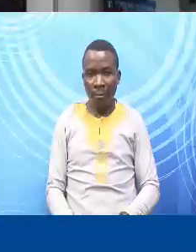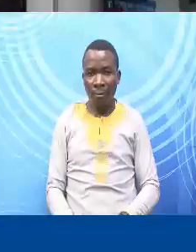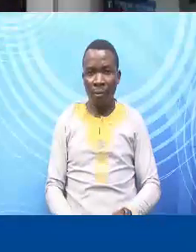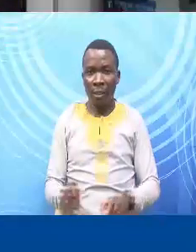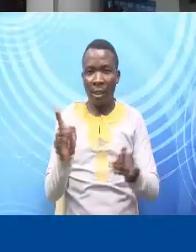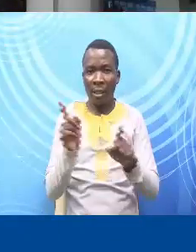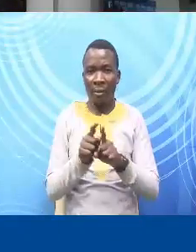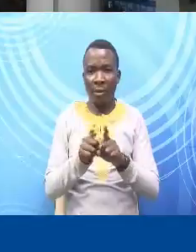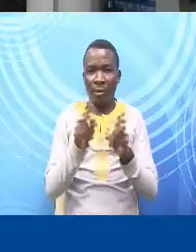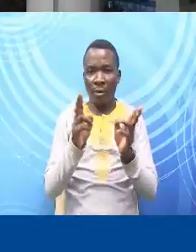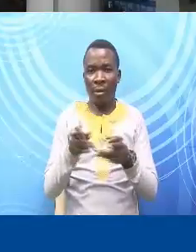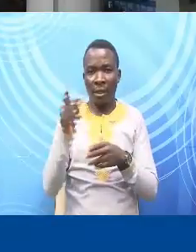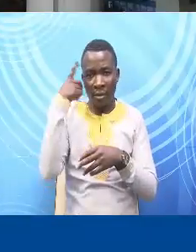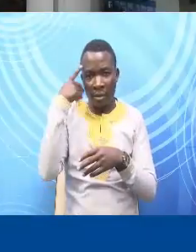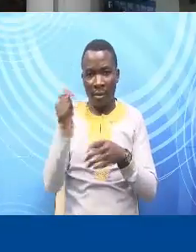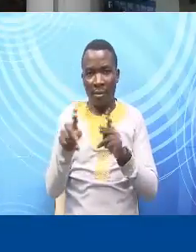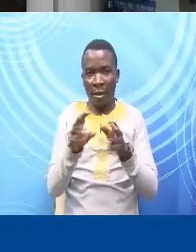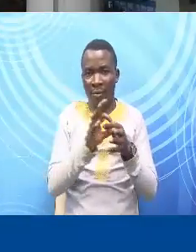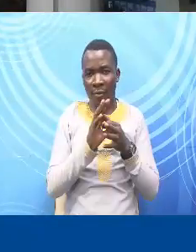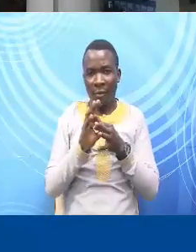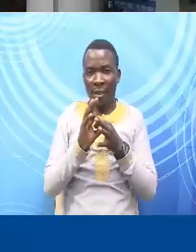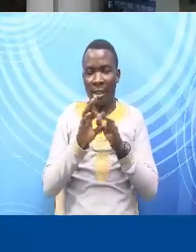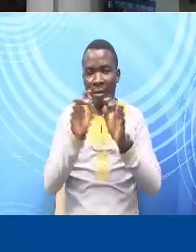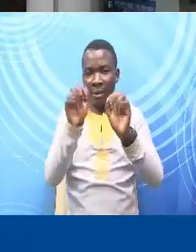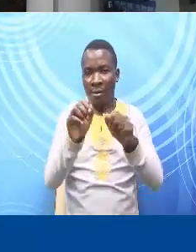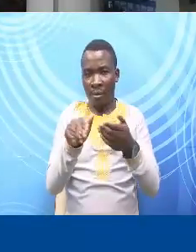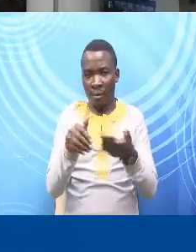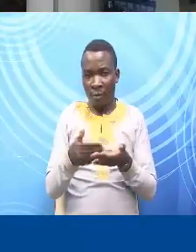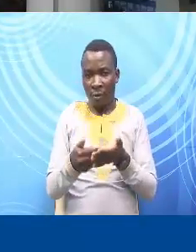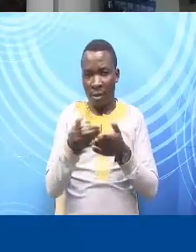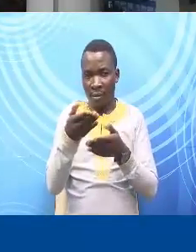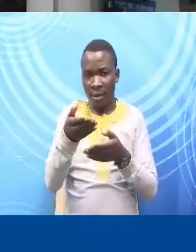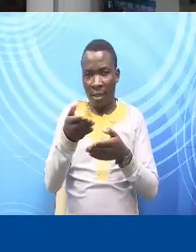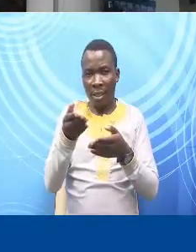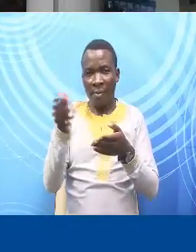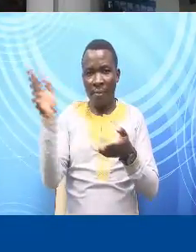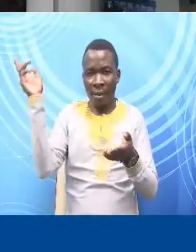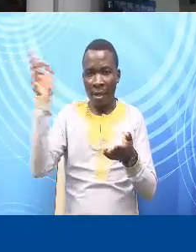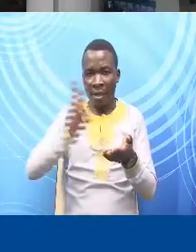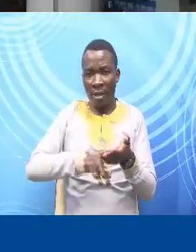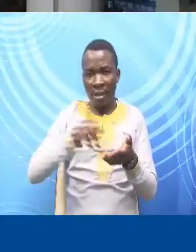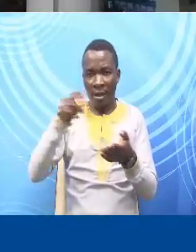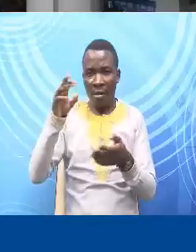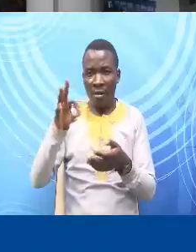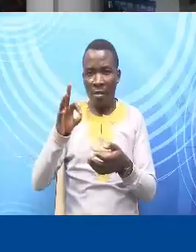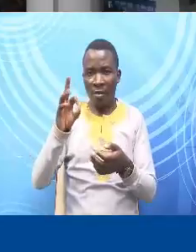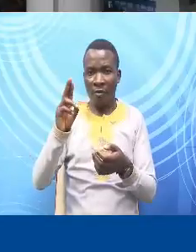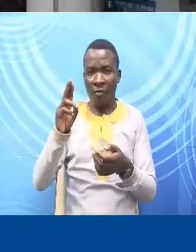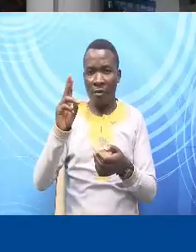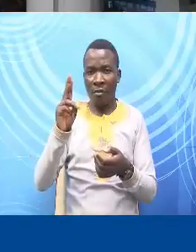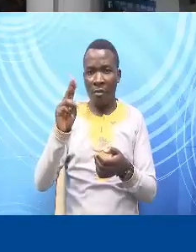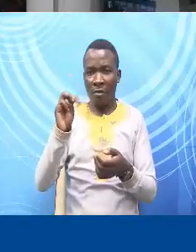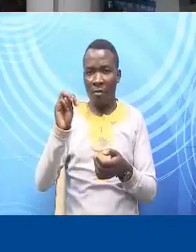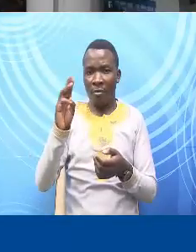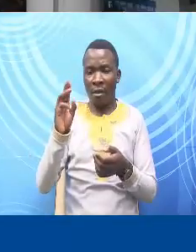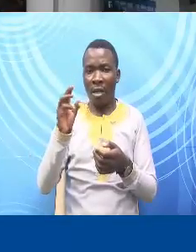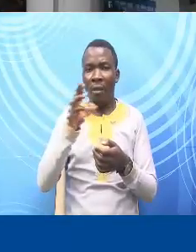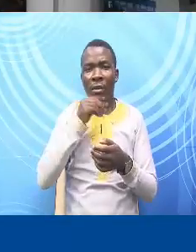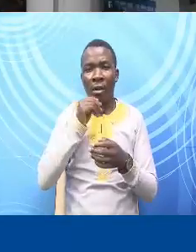Nkuko tubizi abishyize hamwe nta kibananira ibingibi bikaba byahamijwe na panel forum aho umugabo n'umugore bishyize